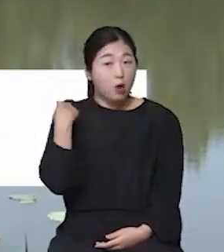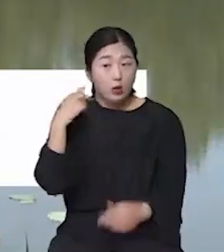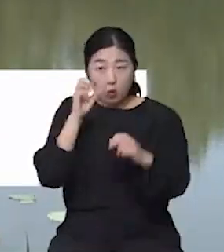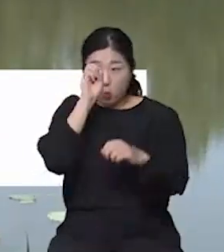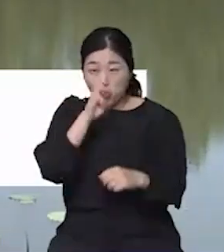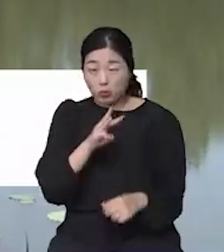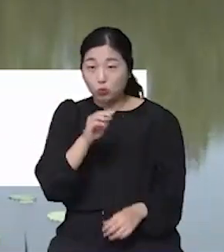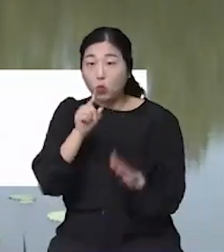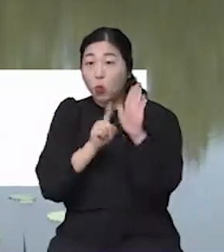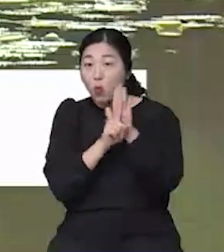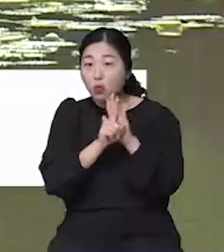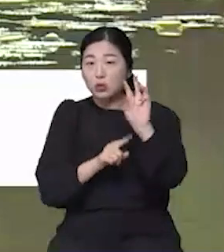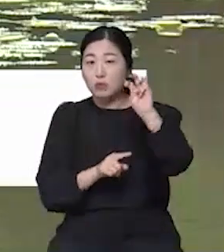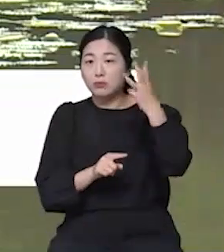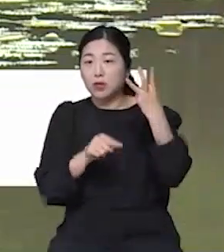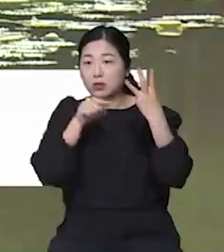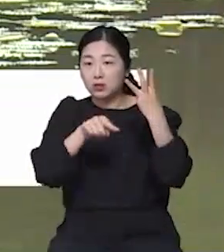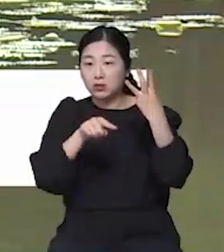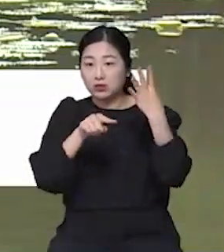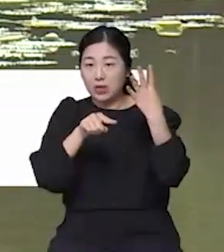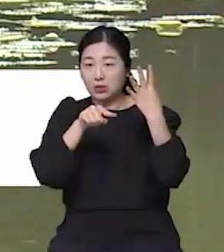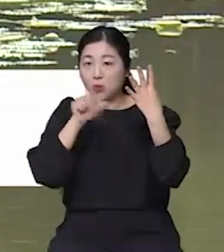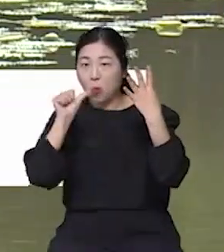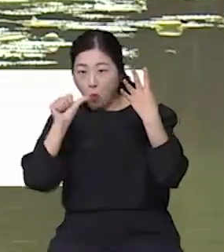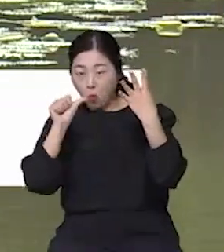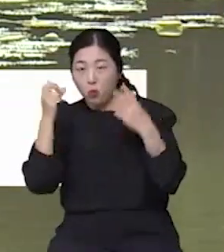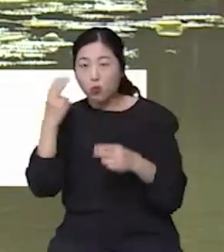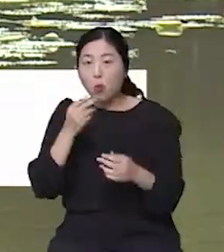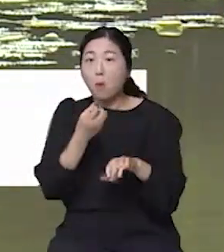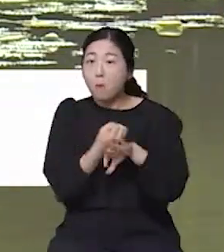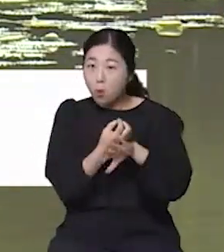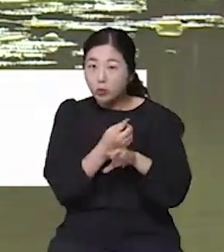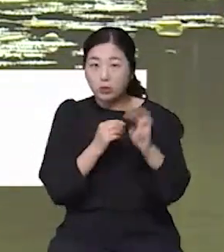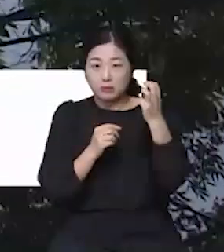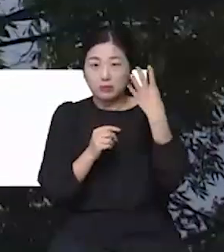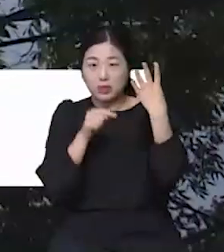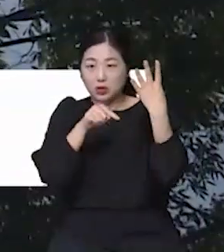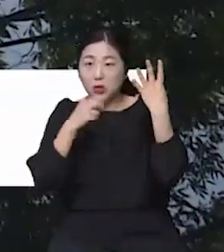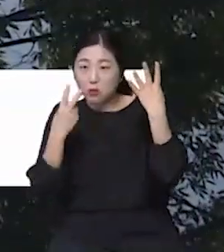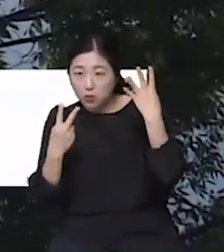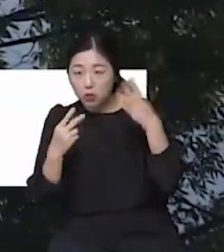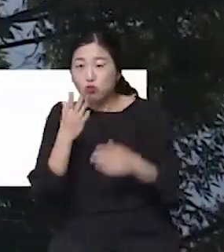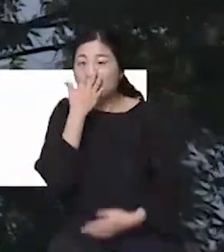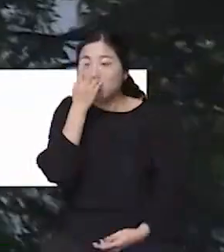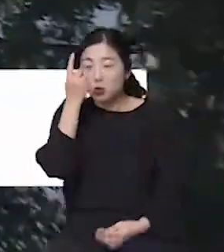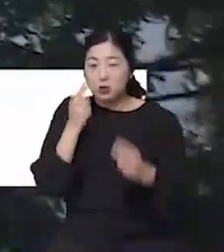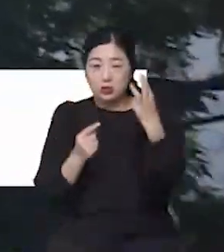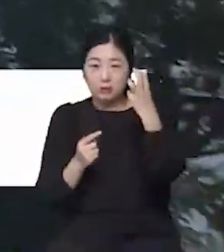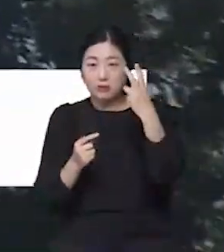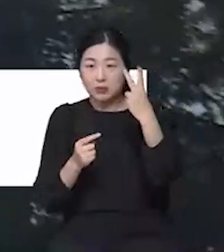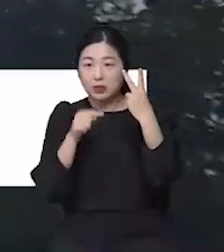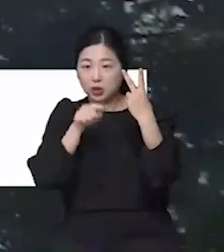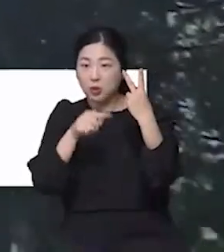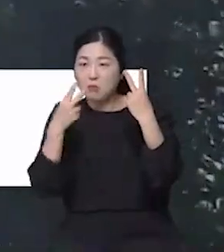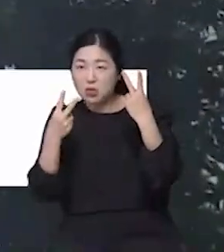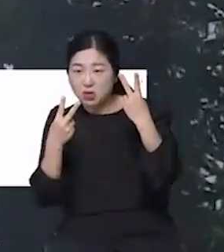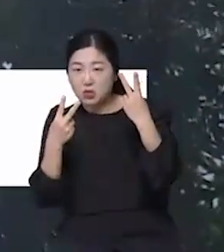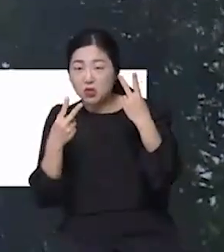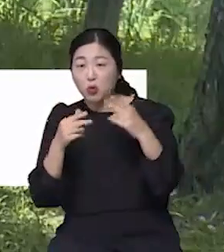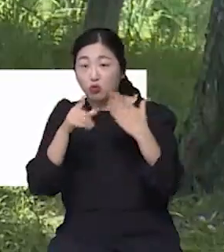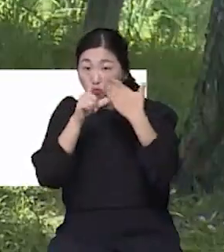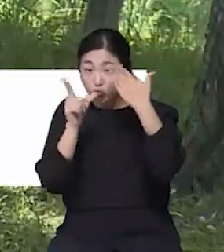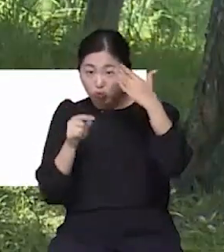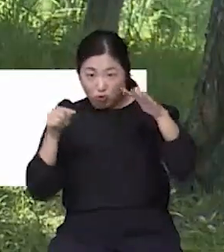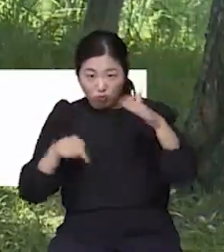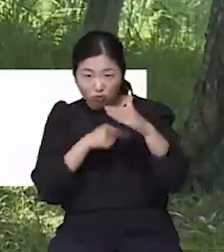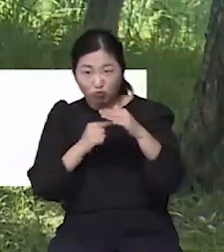광주가 최고기온 34.5도를 기록했으며 보성은 34.2도, 순천은 32.2도를 기록해